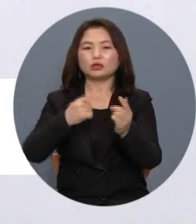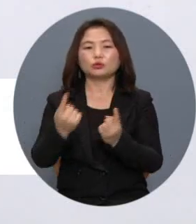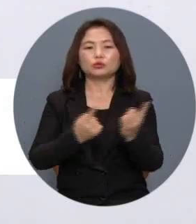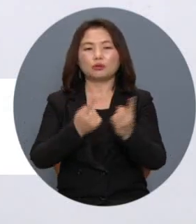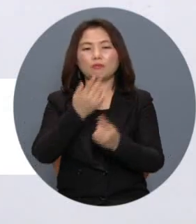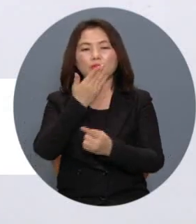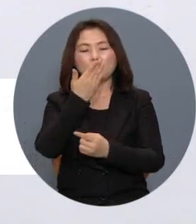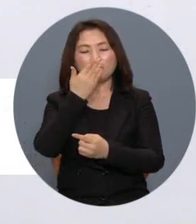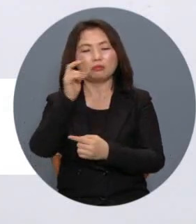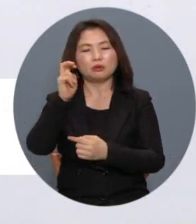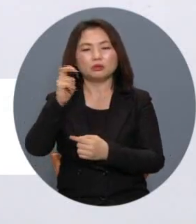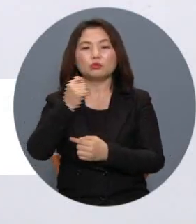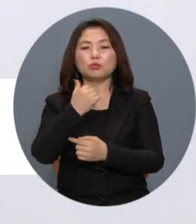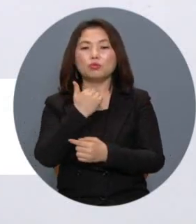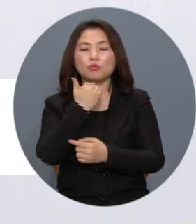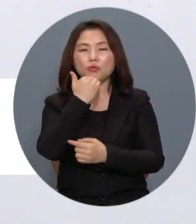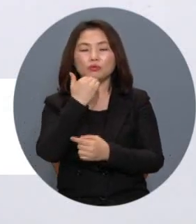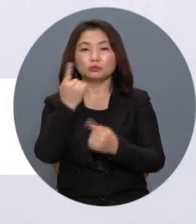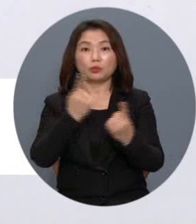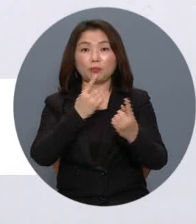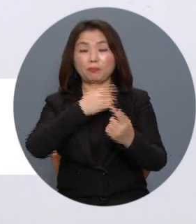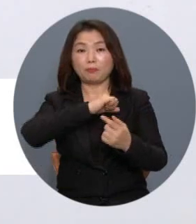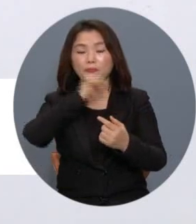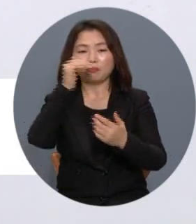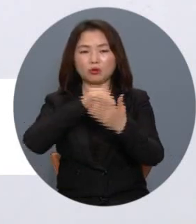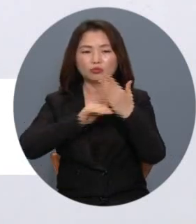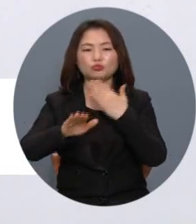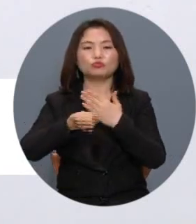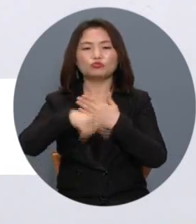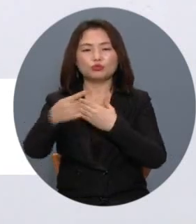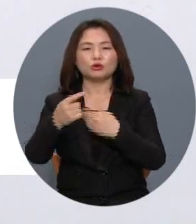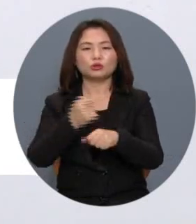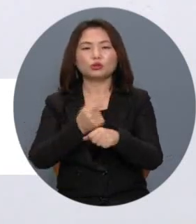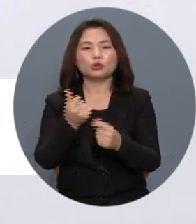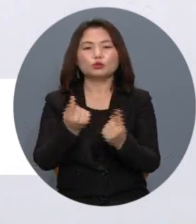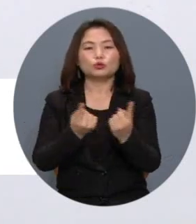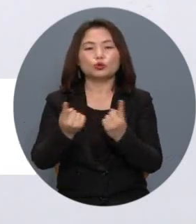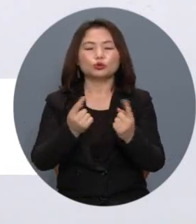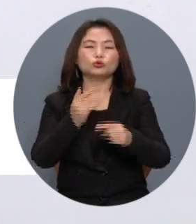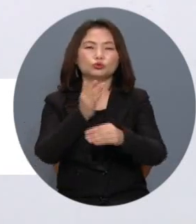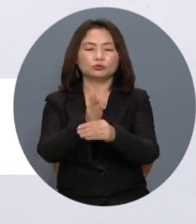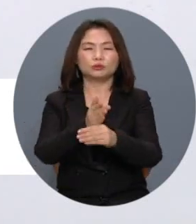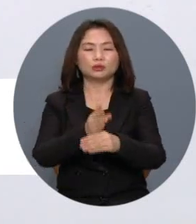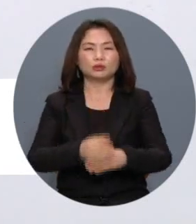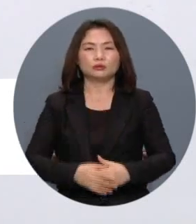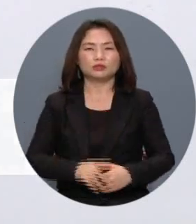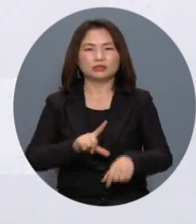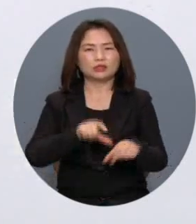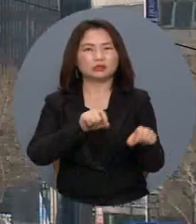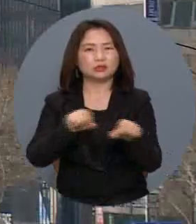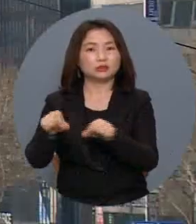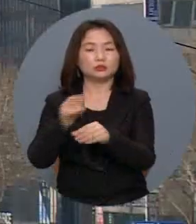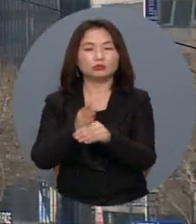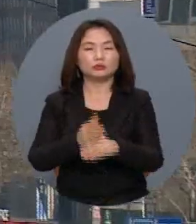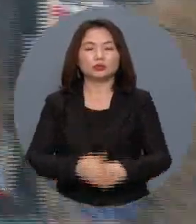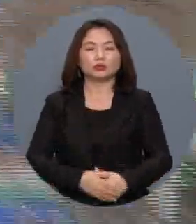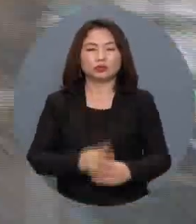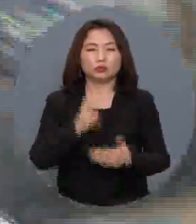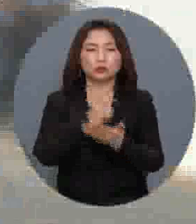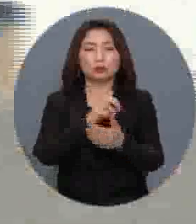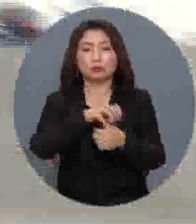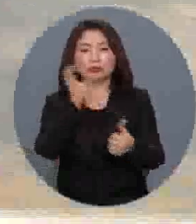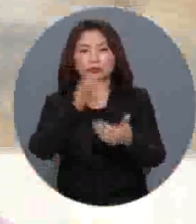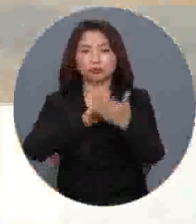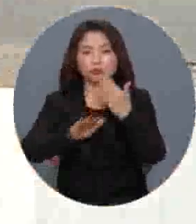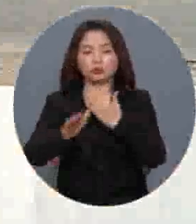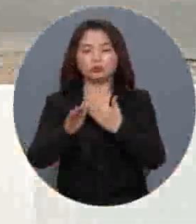보이니까 좀 기다려서 조정되고 나면 하는 게 어떻겠노 해서 지금 조율을 좀 하고 있어요. 시간을 좀 늦추고 있어요. 규제가 풀린